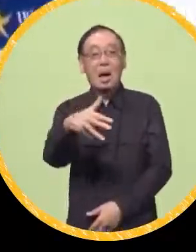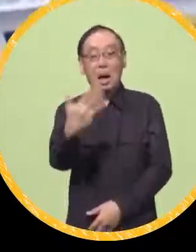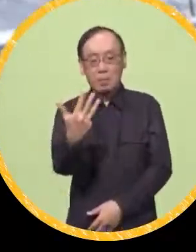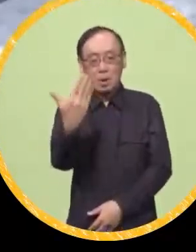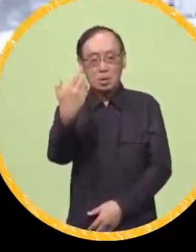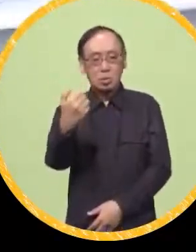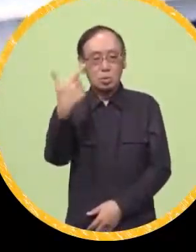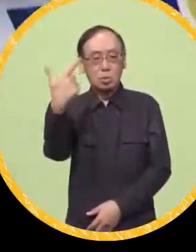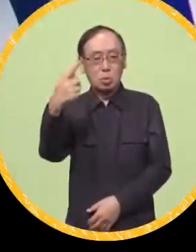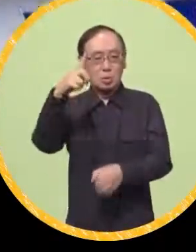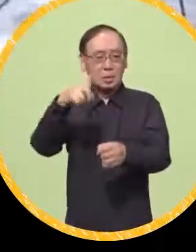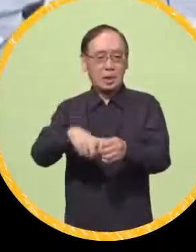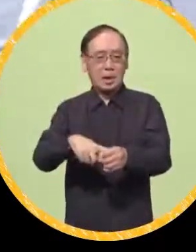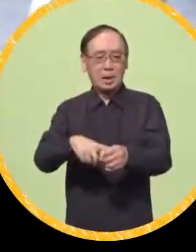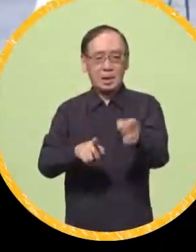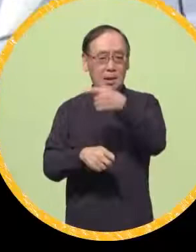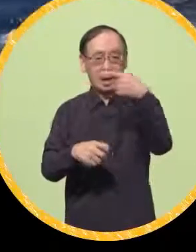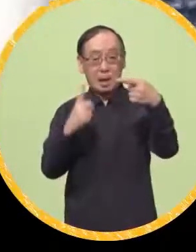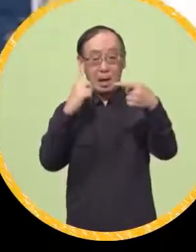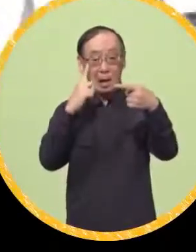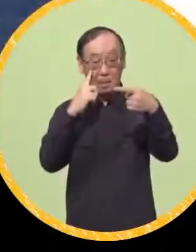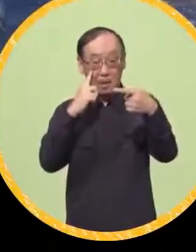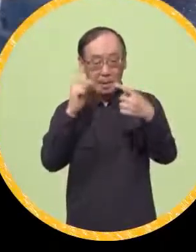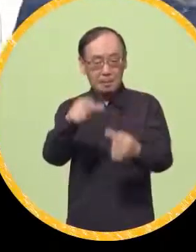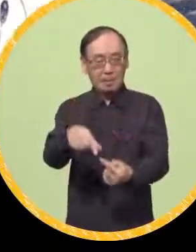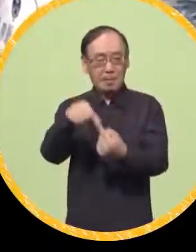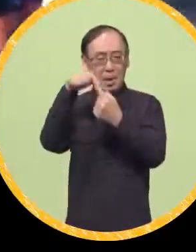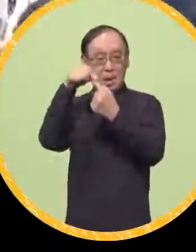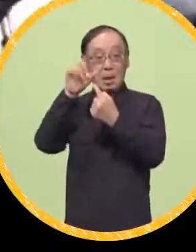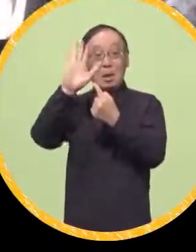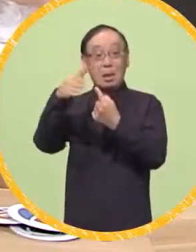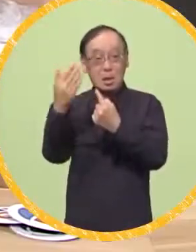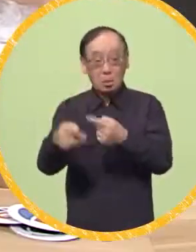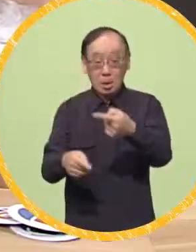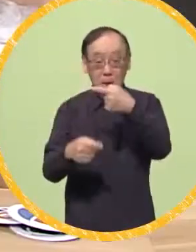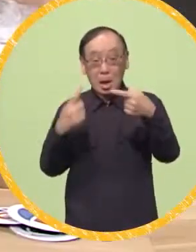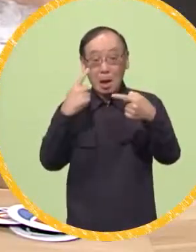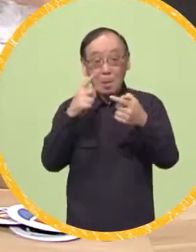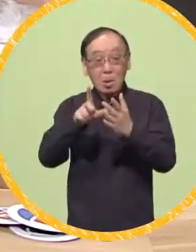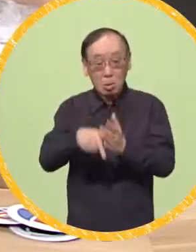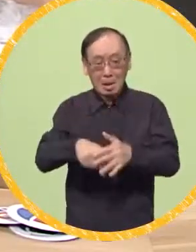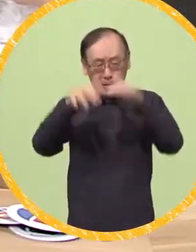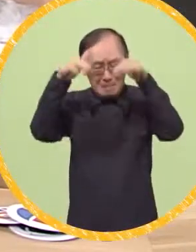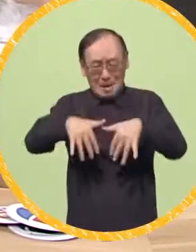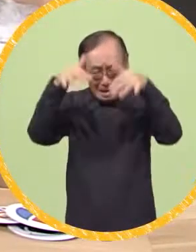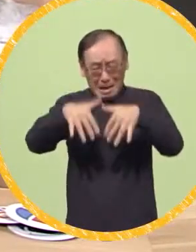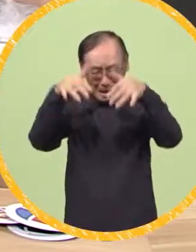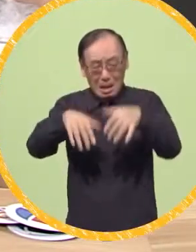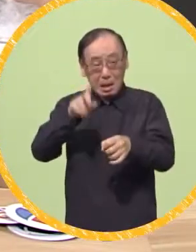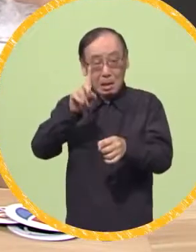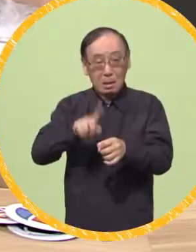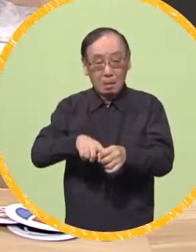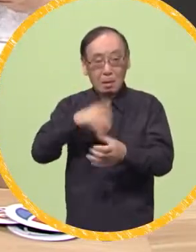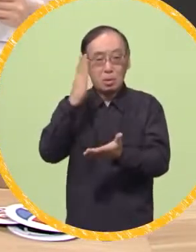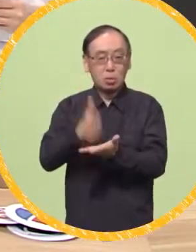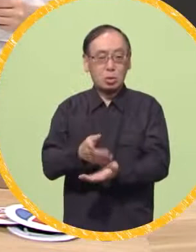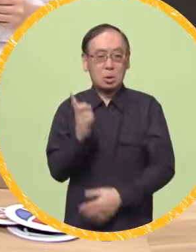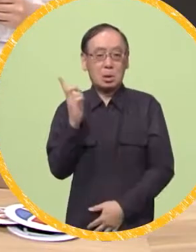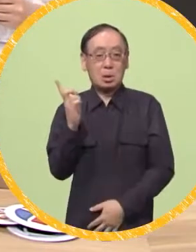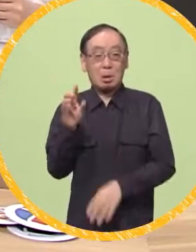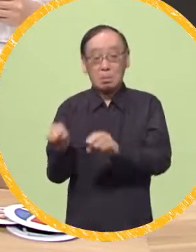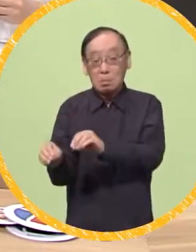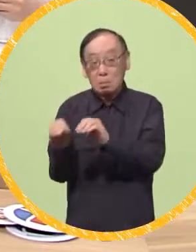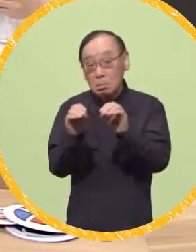第1回アテネ大会から正式種目でしたがなんとその時にはですね悪天候で中止になってしまったということで